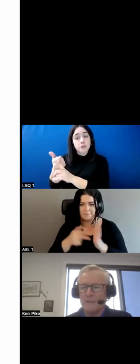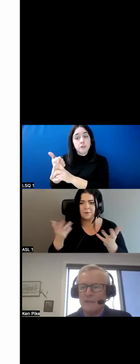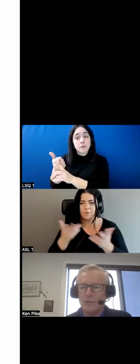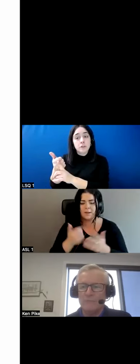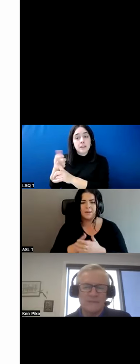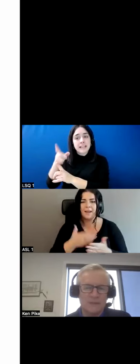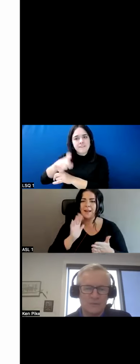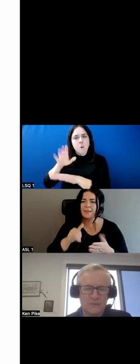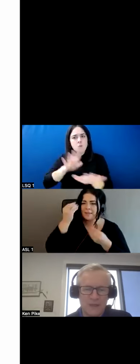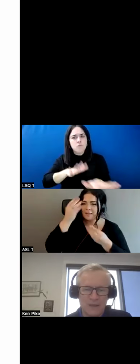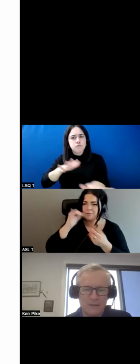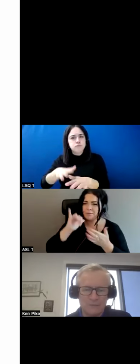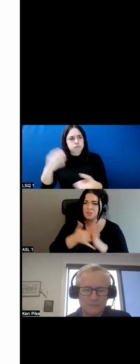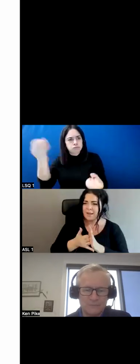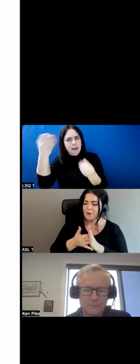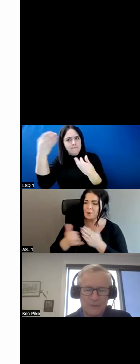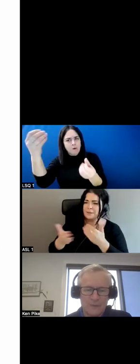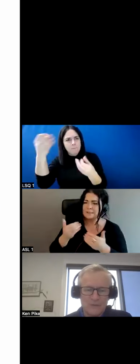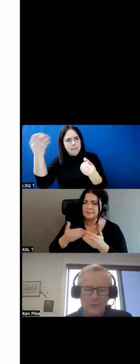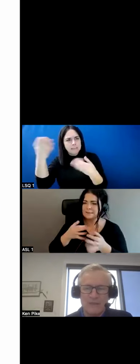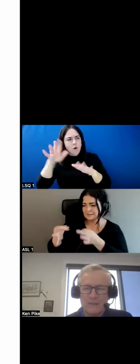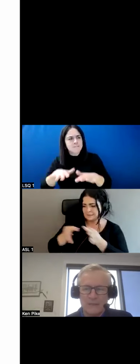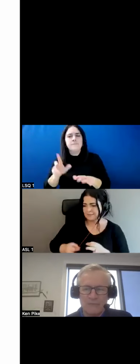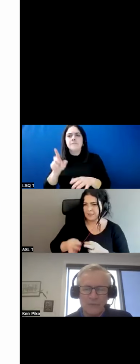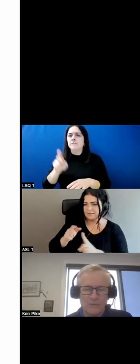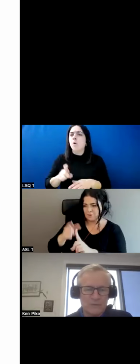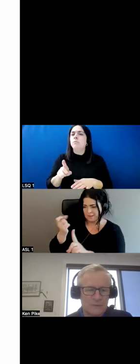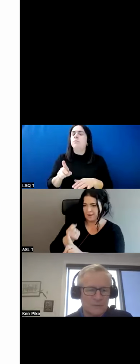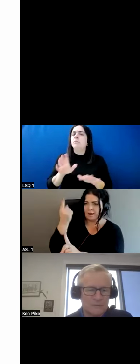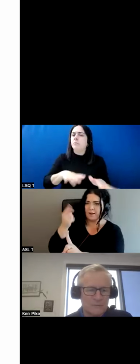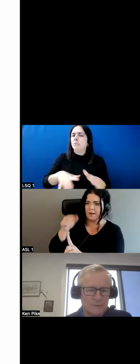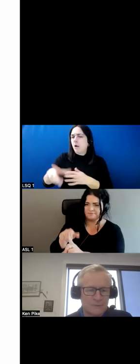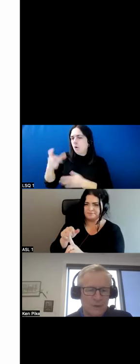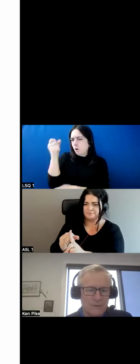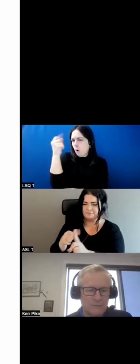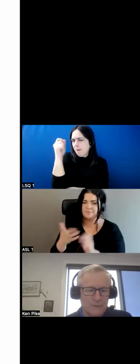passait, qu'il reçoive des renseignements qu'il pouvait comprendre.